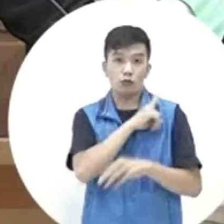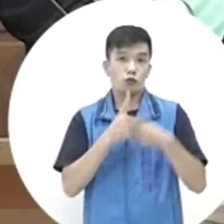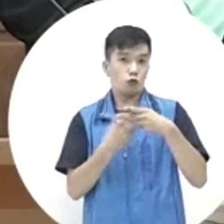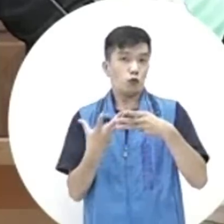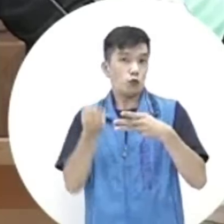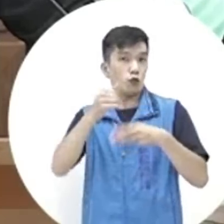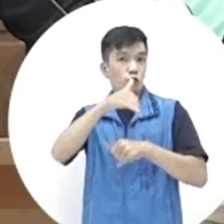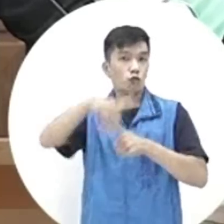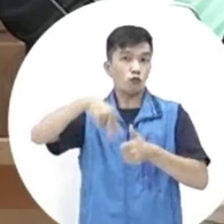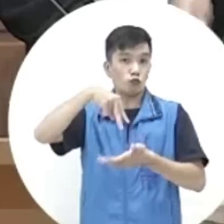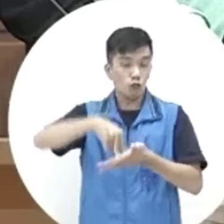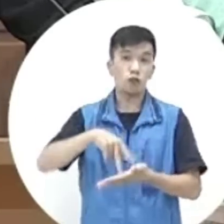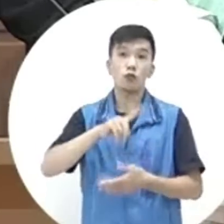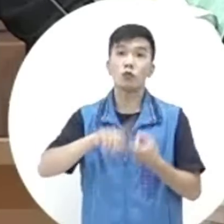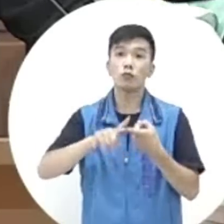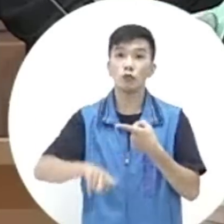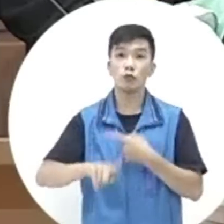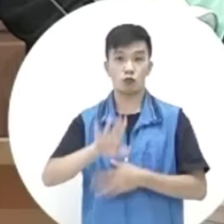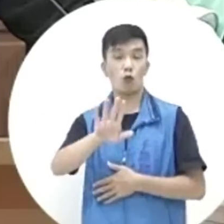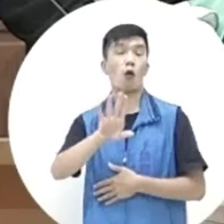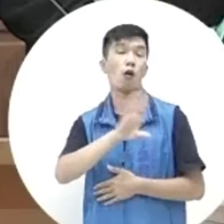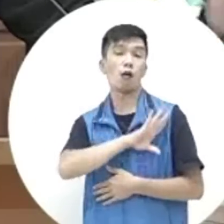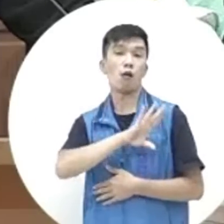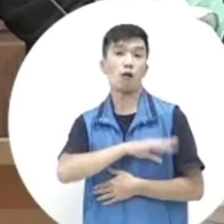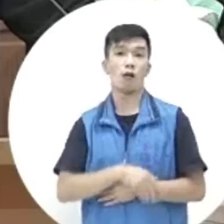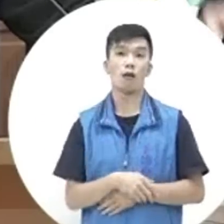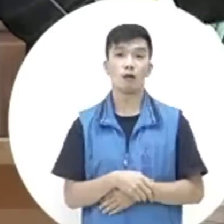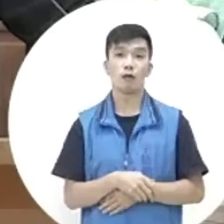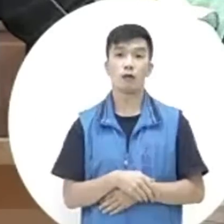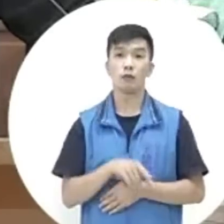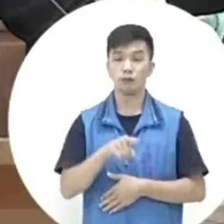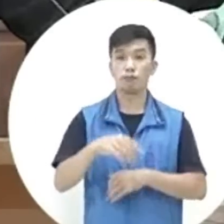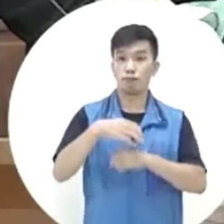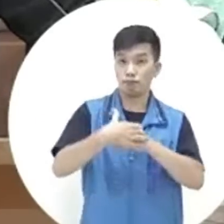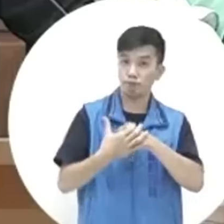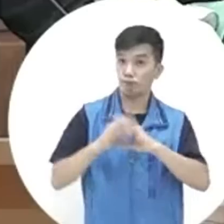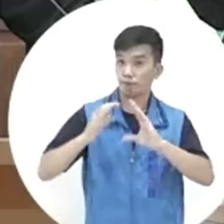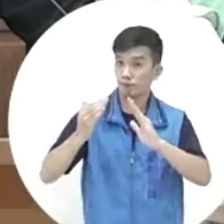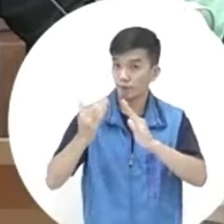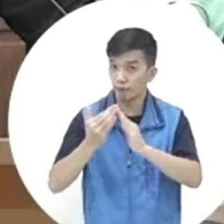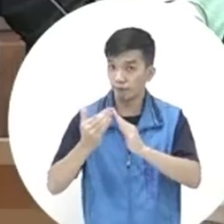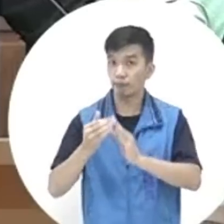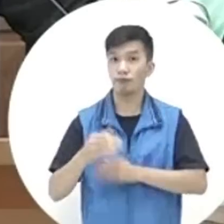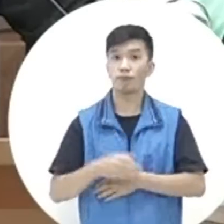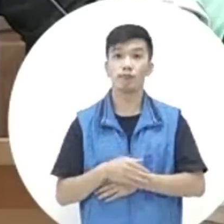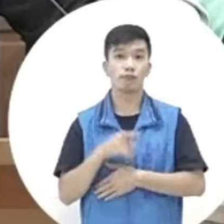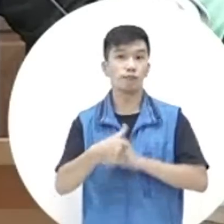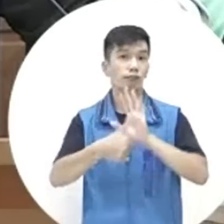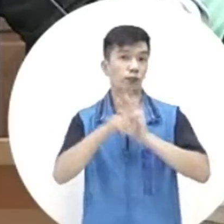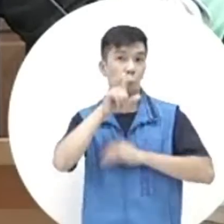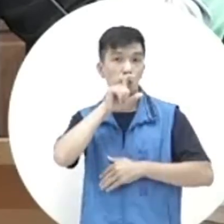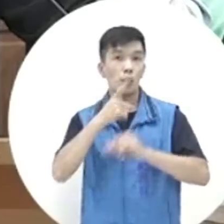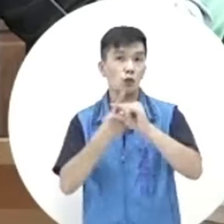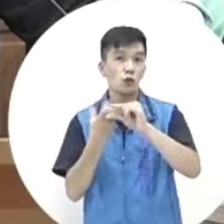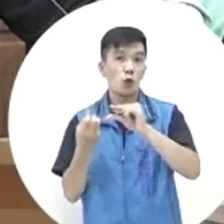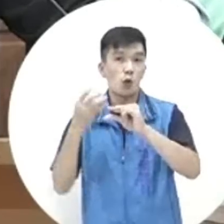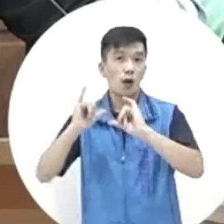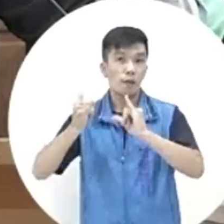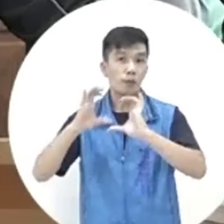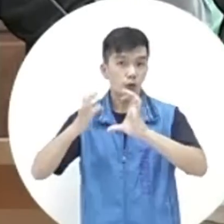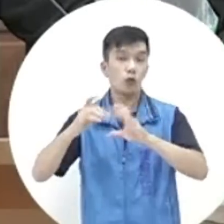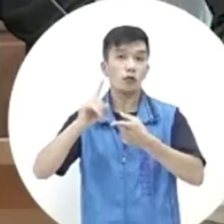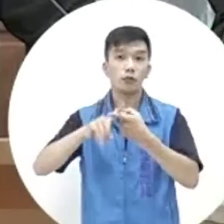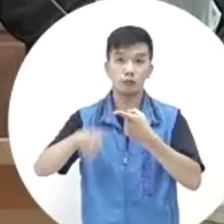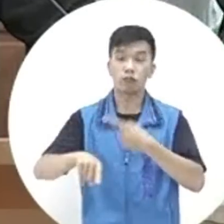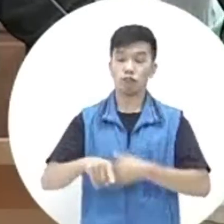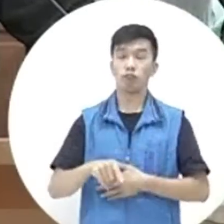中华民国本来就是一个国家， 对啊，所以你捍卫我们的国家。 当然，我们捍卫我们 的国民叫做中华民国，对不对？ 我们捍卫中华民